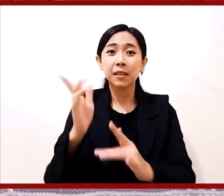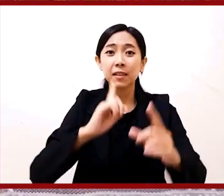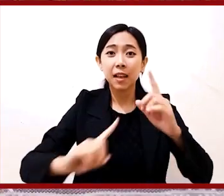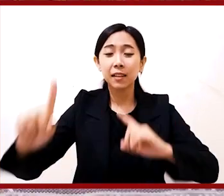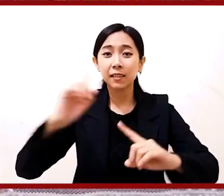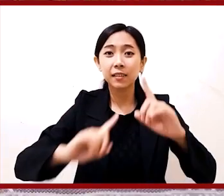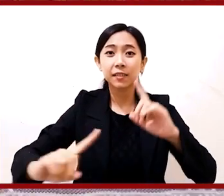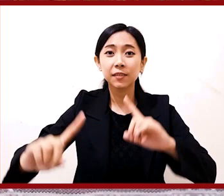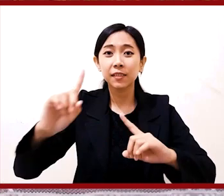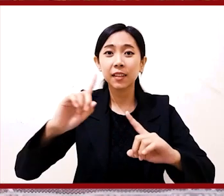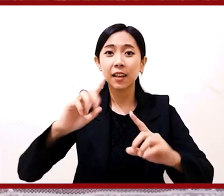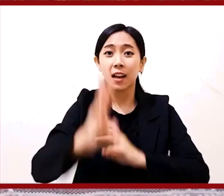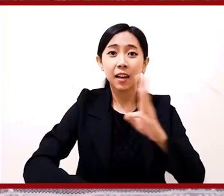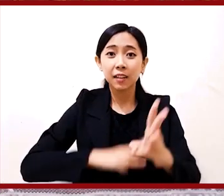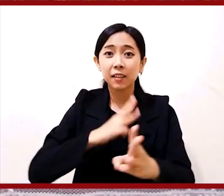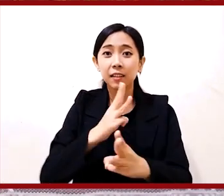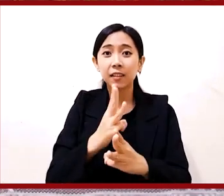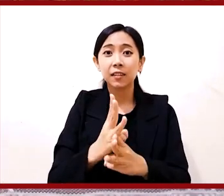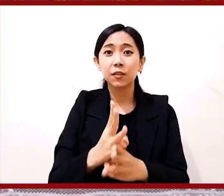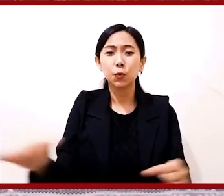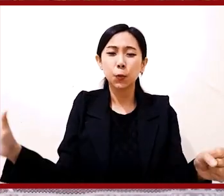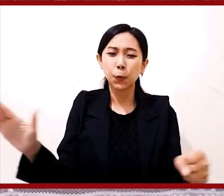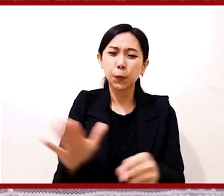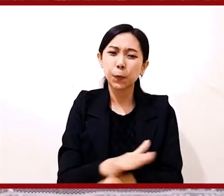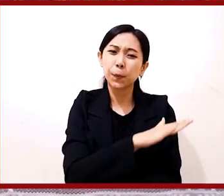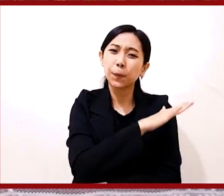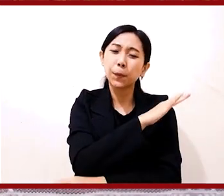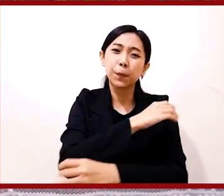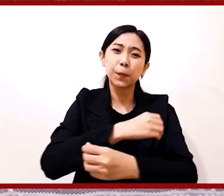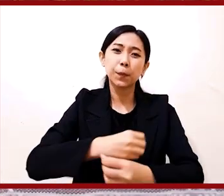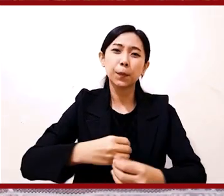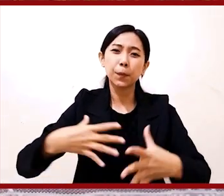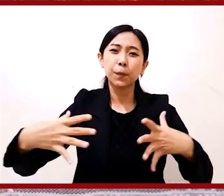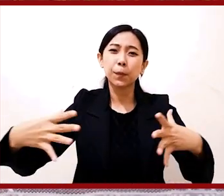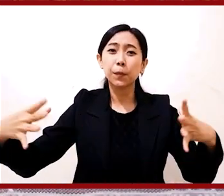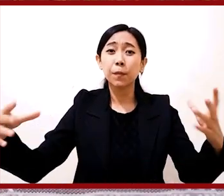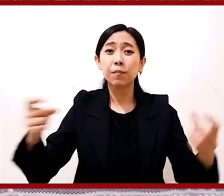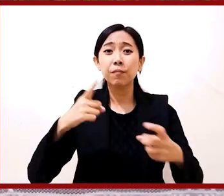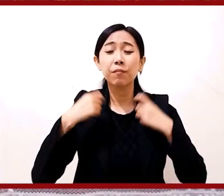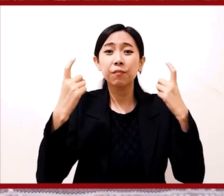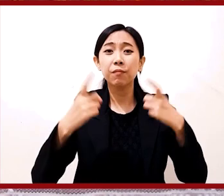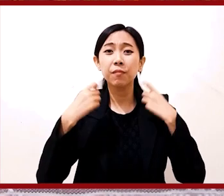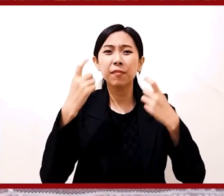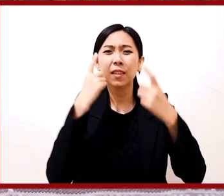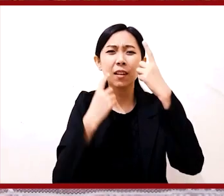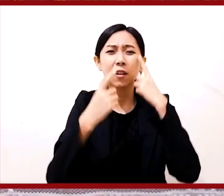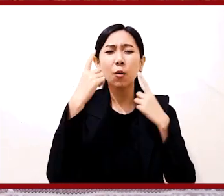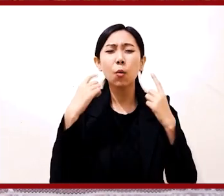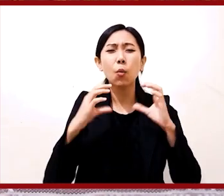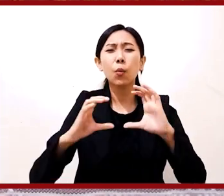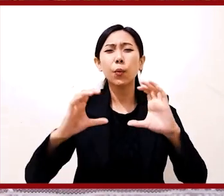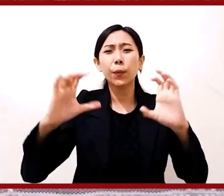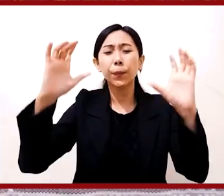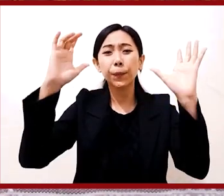bersinarlah. Yesus berpesan dunia penuh banyak macam dosa, duka